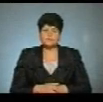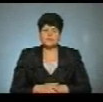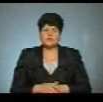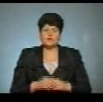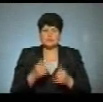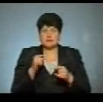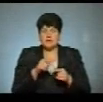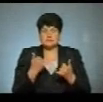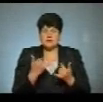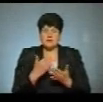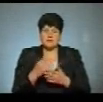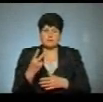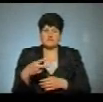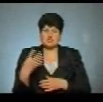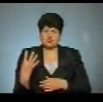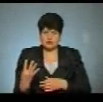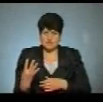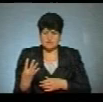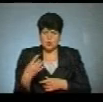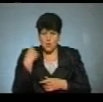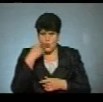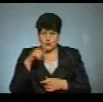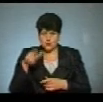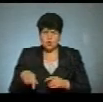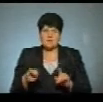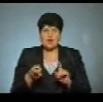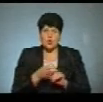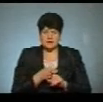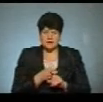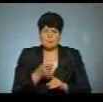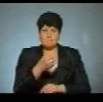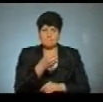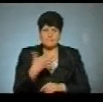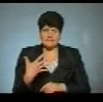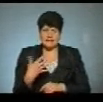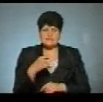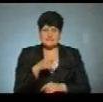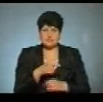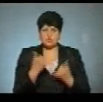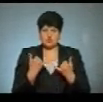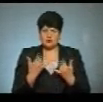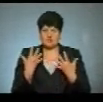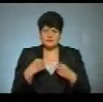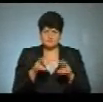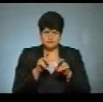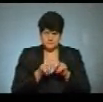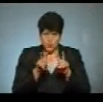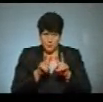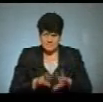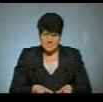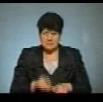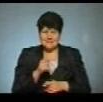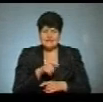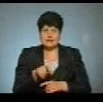зараз маємо 24 особи контактних, 15 з них на сьогодні обстежено. Ці люди,